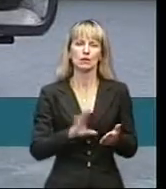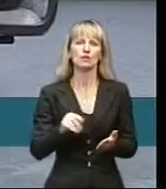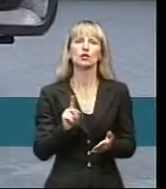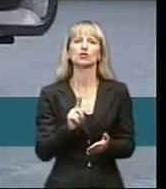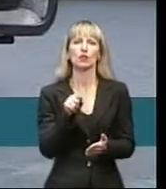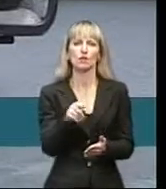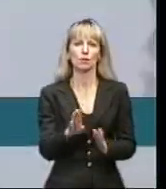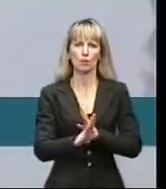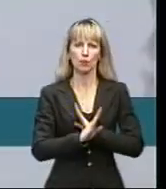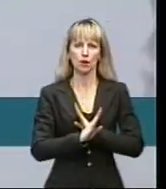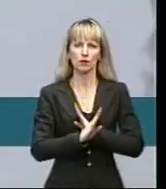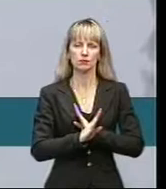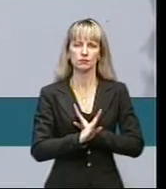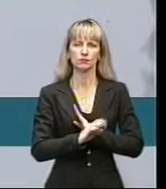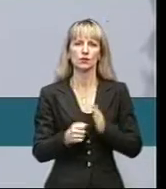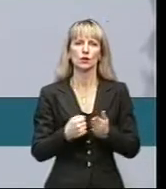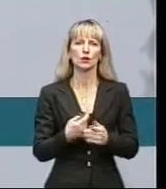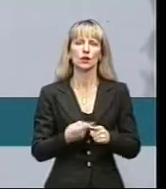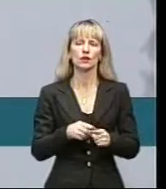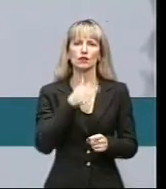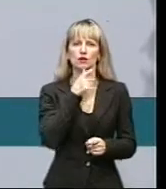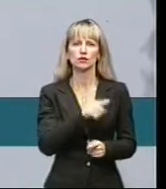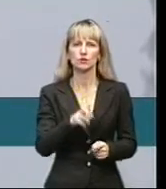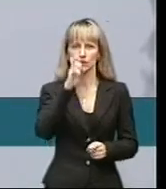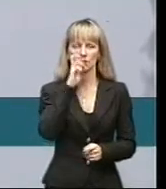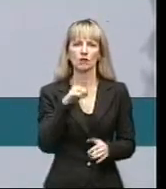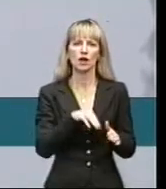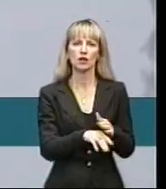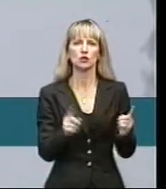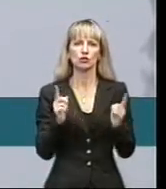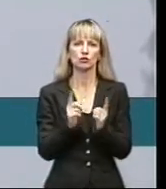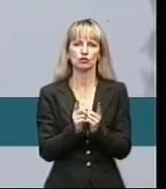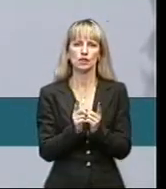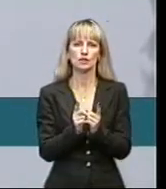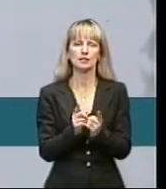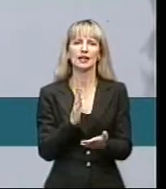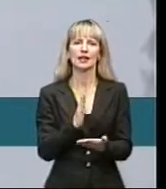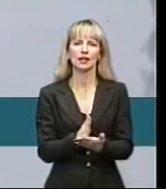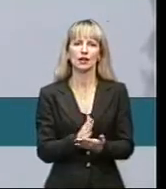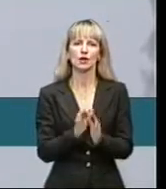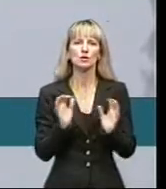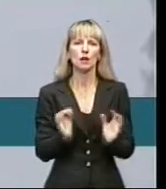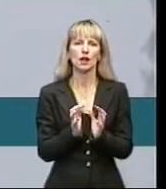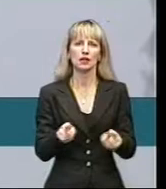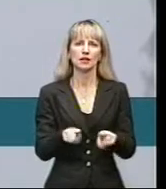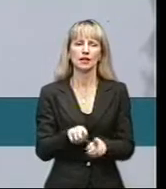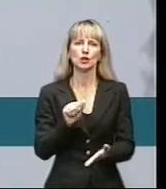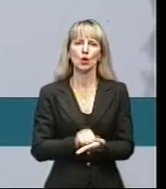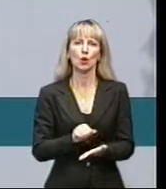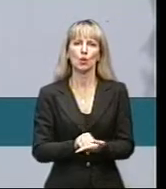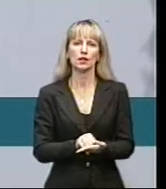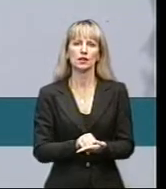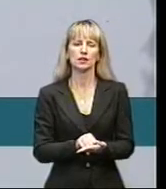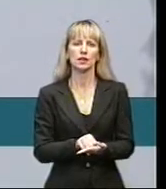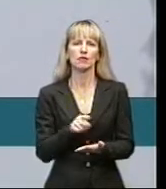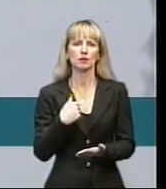помер. До цього часу в Державному архіві зустрічається, є, зберігається такий документ,